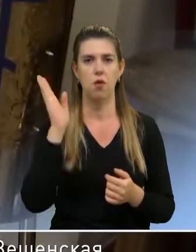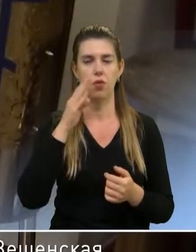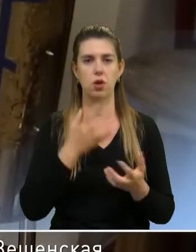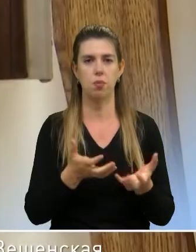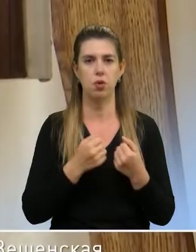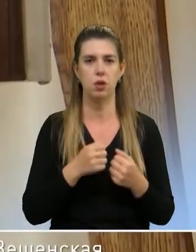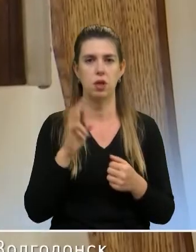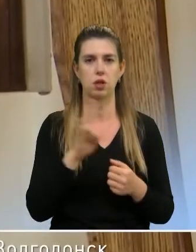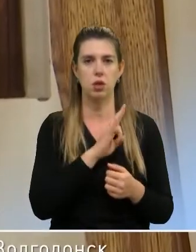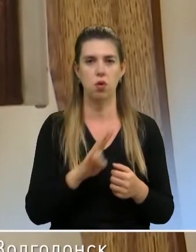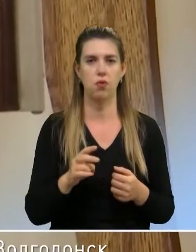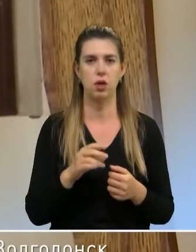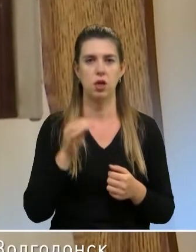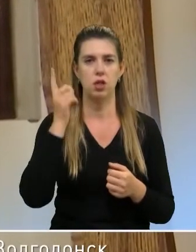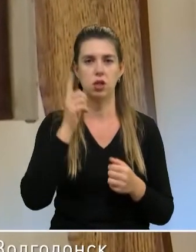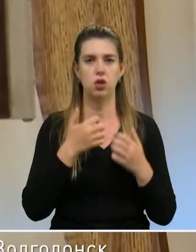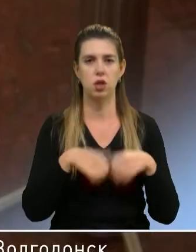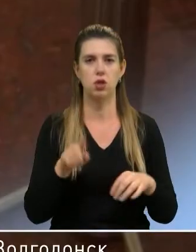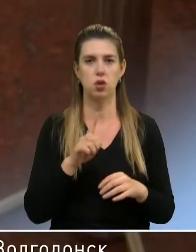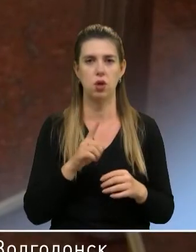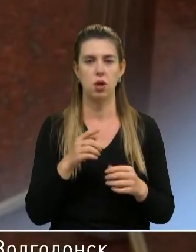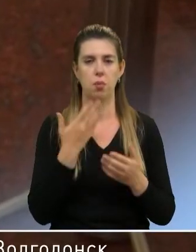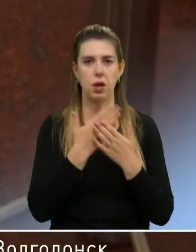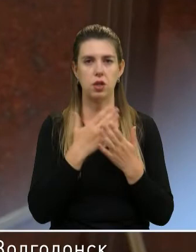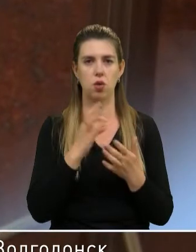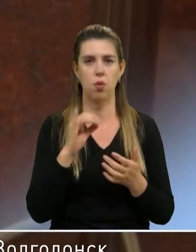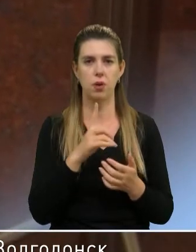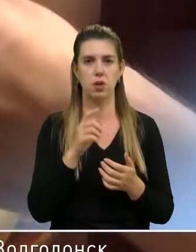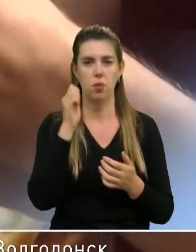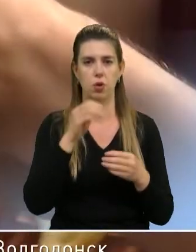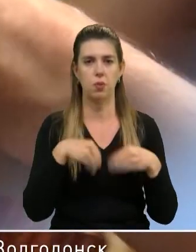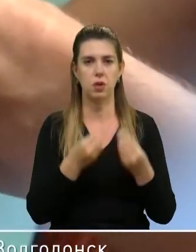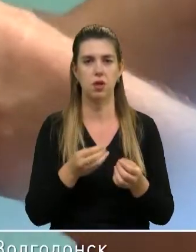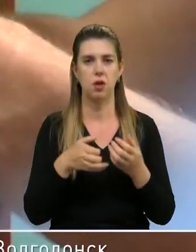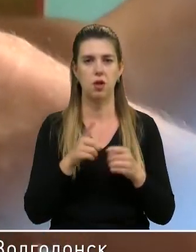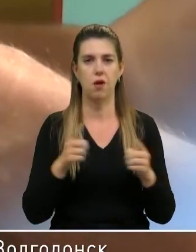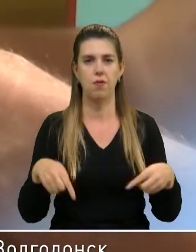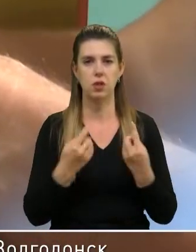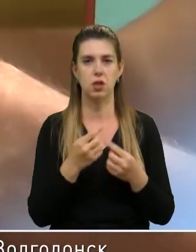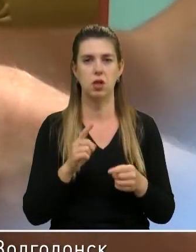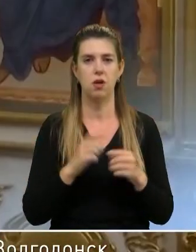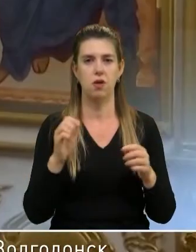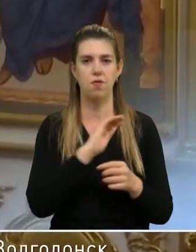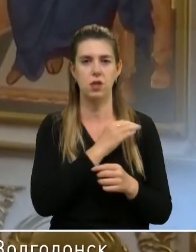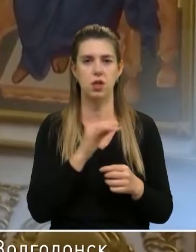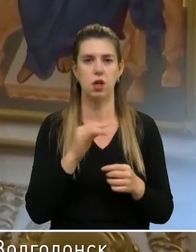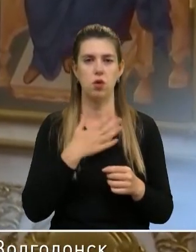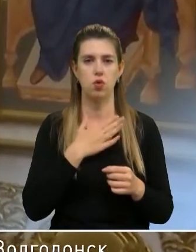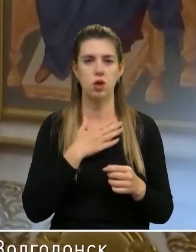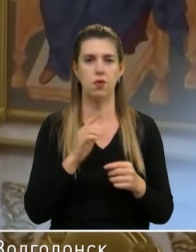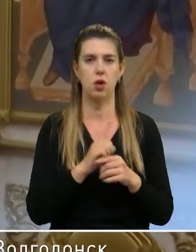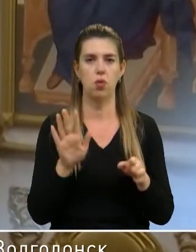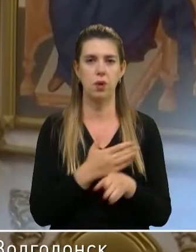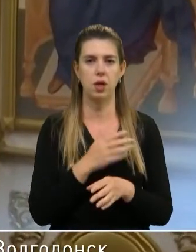в церковных традициях. Исторически считается, что она представляет образ Божьей благодати, способствует восстановлению физических и душевных сил, очищает от